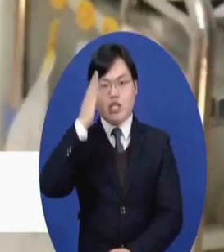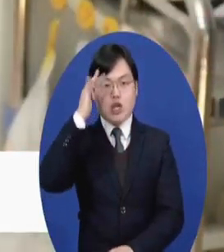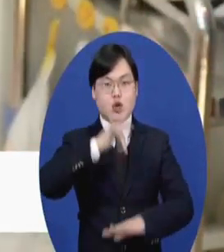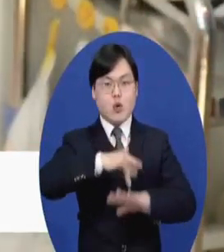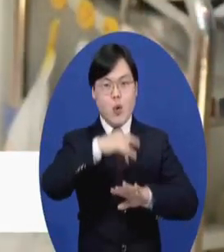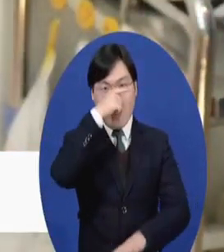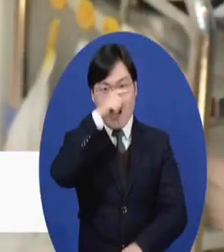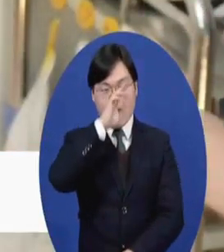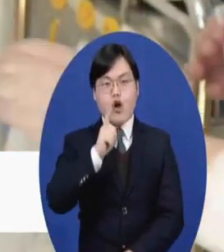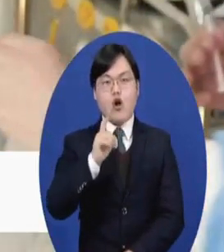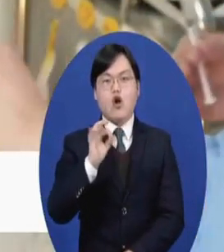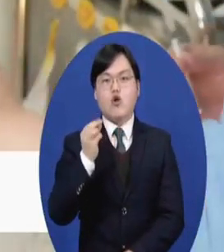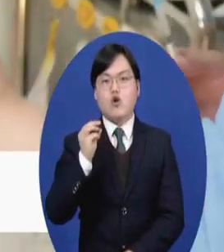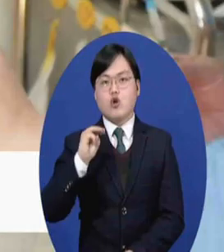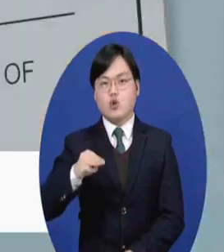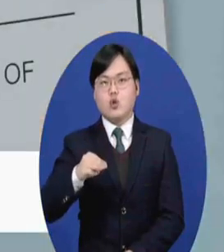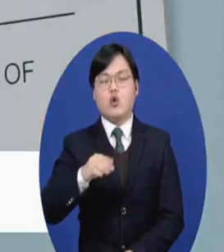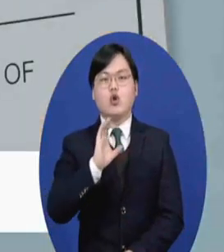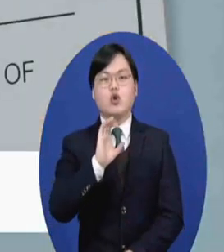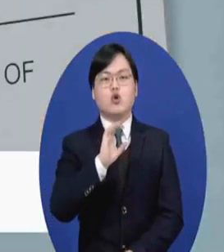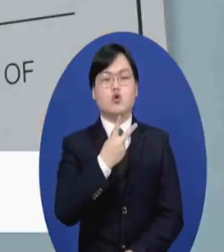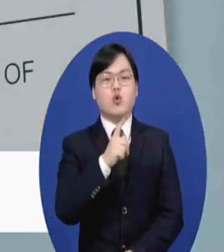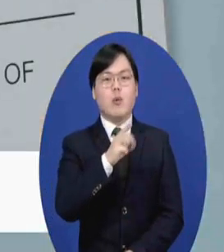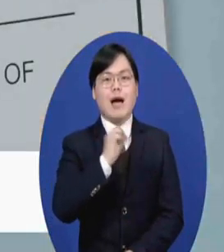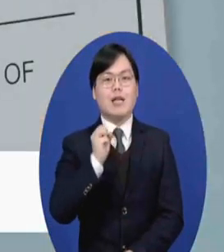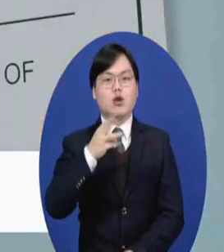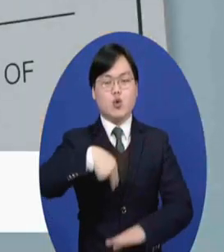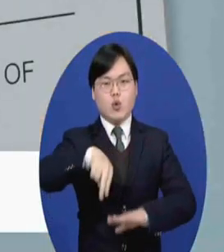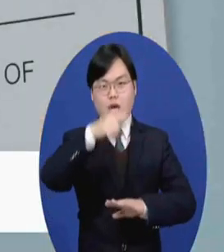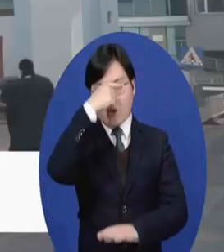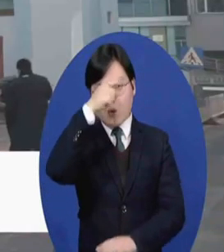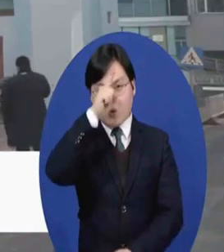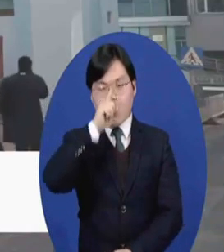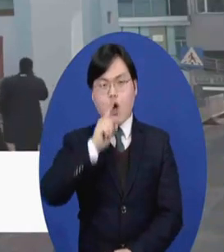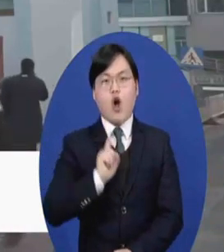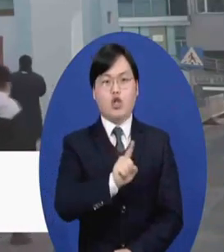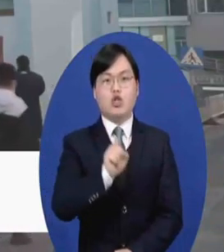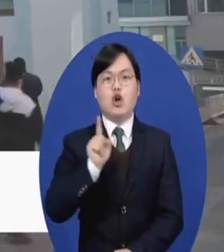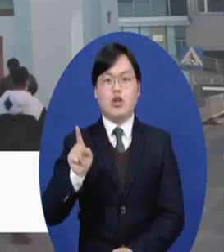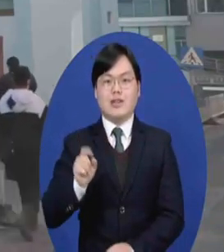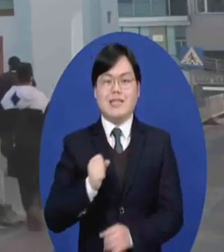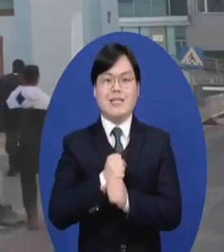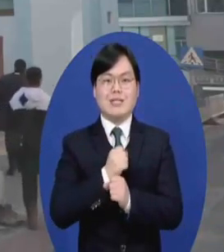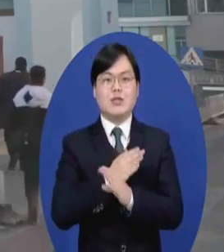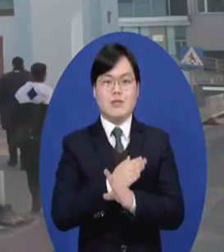төв имлэг, Халдар төчийн судлын үндэсний төв, Сүх хатар дүүргийн Эрүүл мэндийн төвүүдэд ажилласан юм аа.